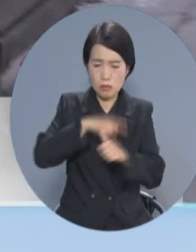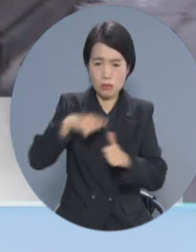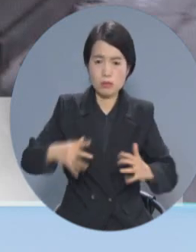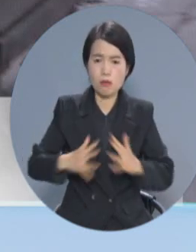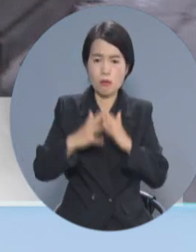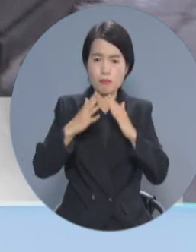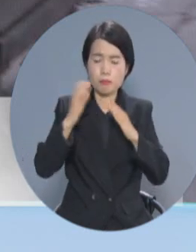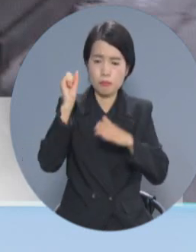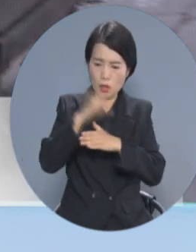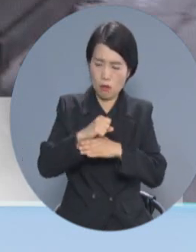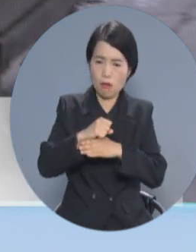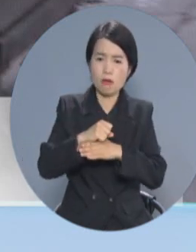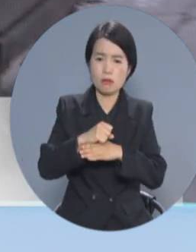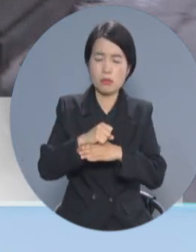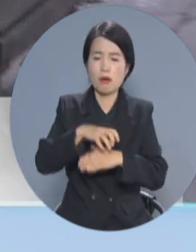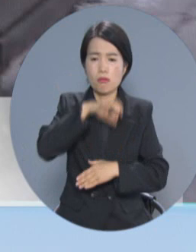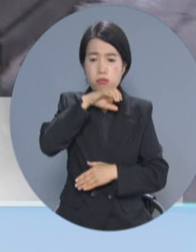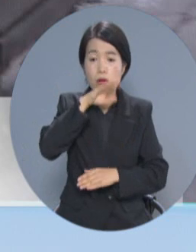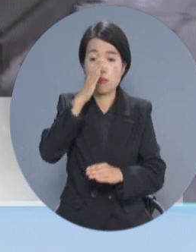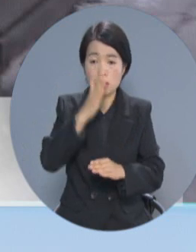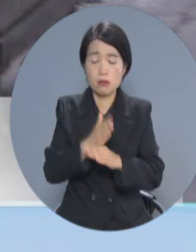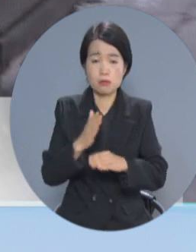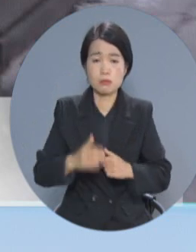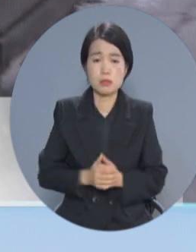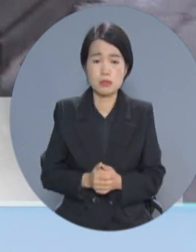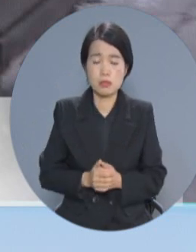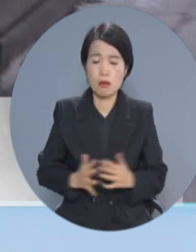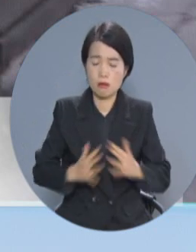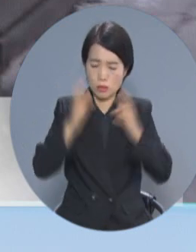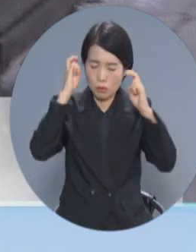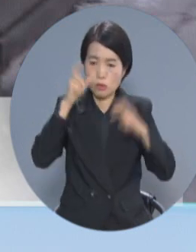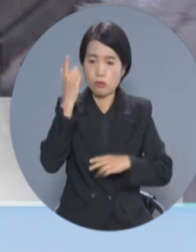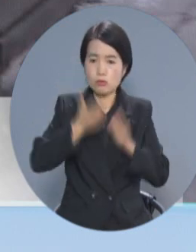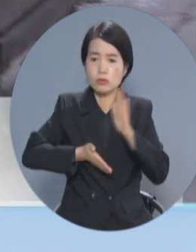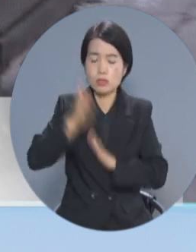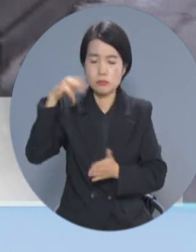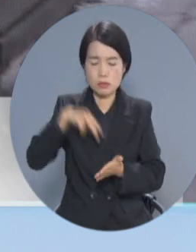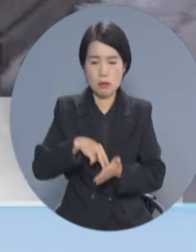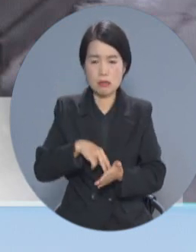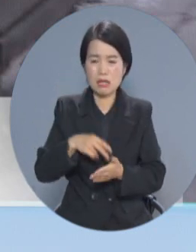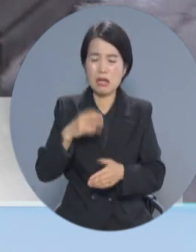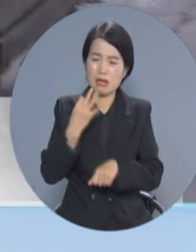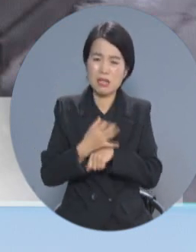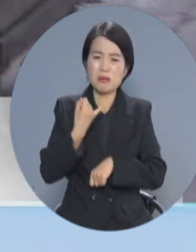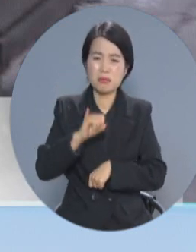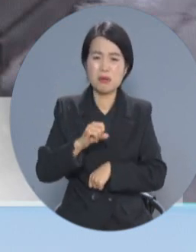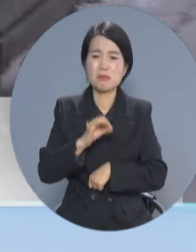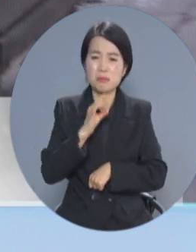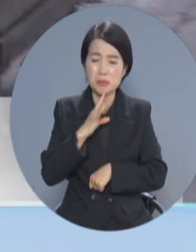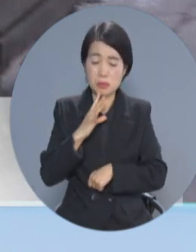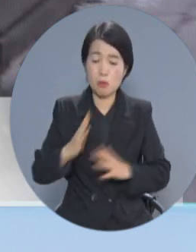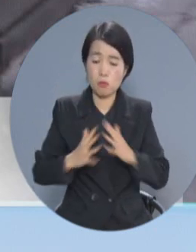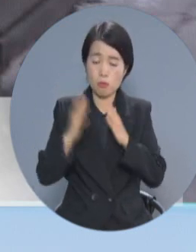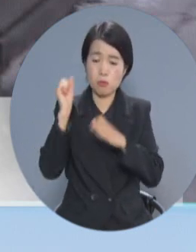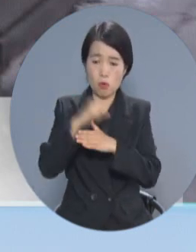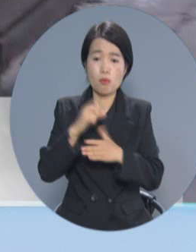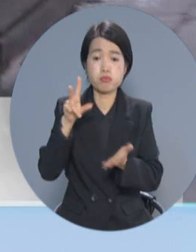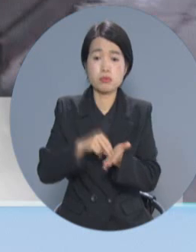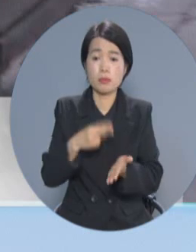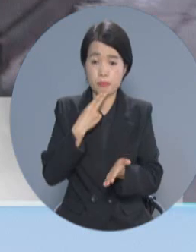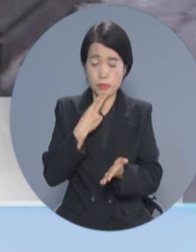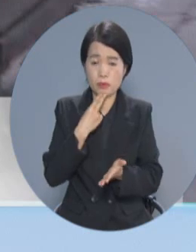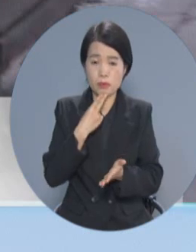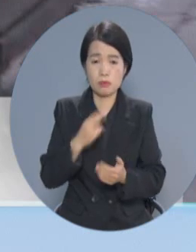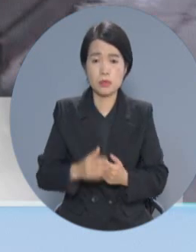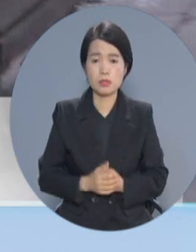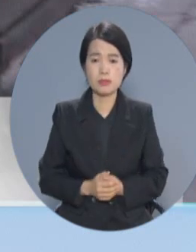준공이 났다며 민원을 제기하고 있는데요. 시공사 측과 여수시는 단순 하자일 뿐 준공 승인에는 문제가 없다는